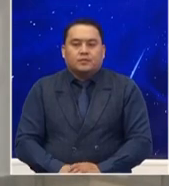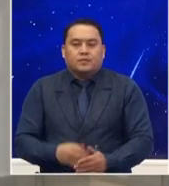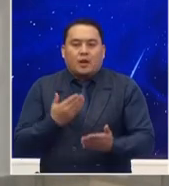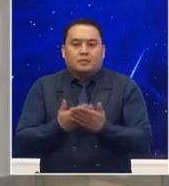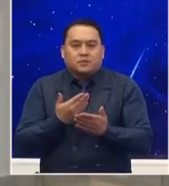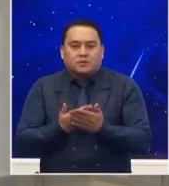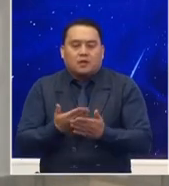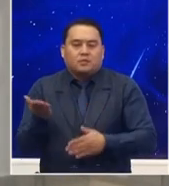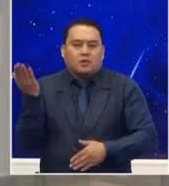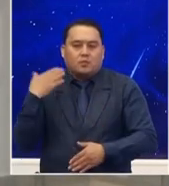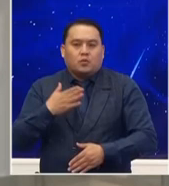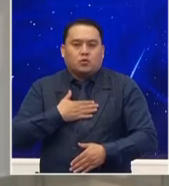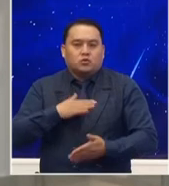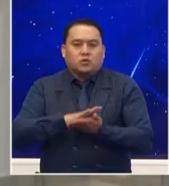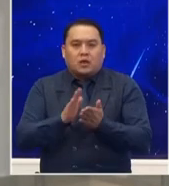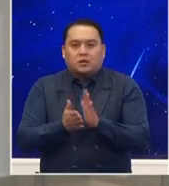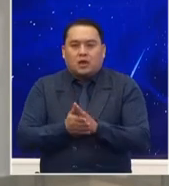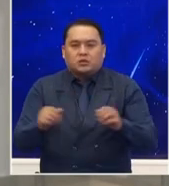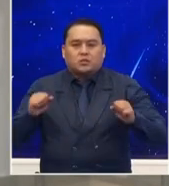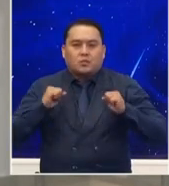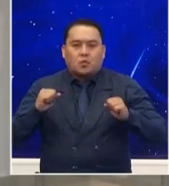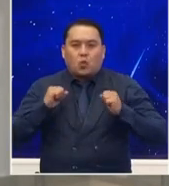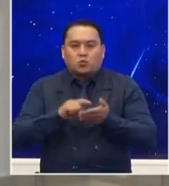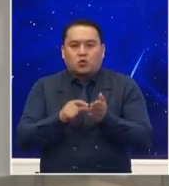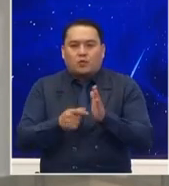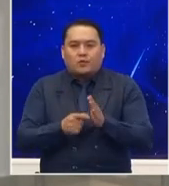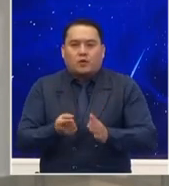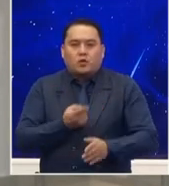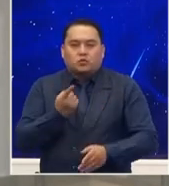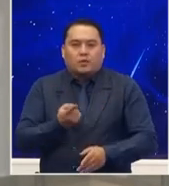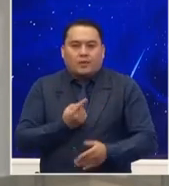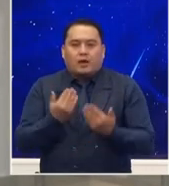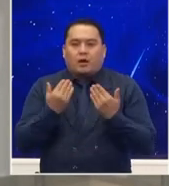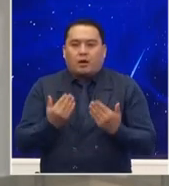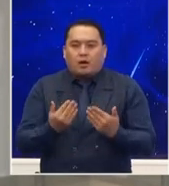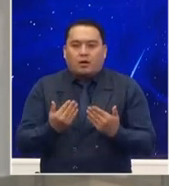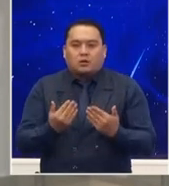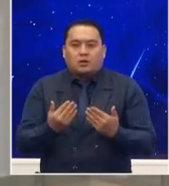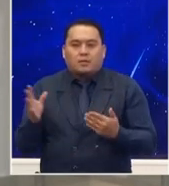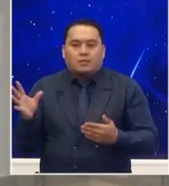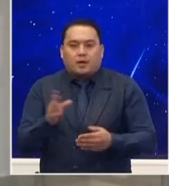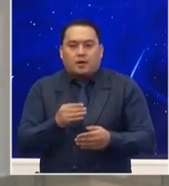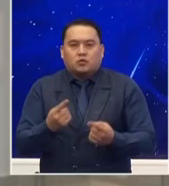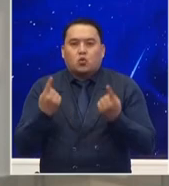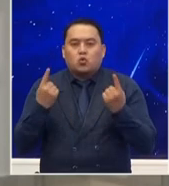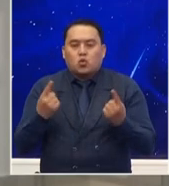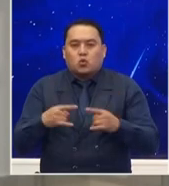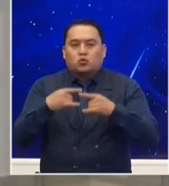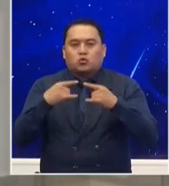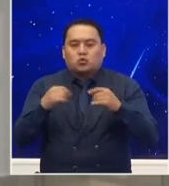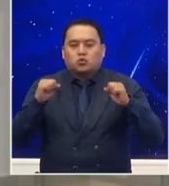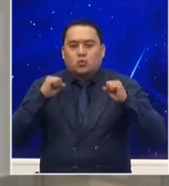подвалдарда жағдай жасалмаған спорт кешендерде өнер көрсеткен едік. Қазір таңда Аллаға шүкір зәулім-зәулім спорт салалары